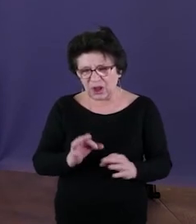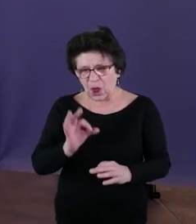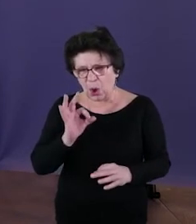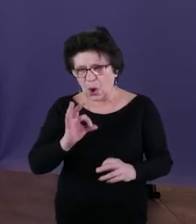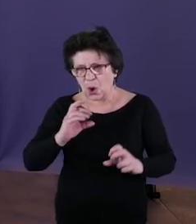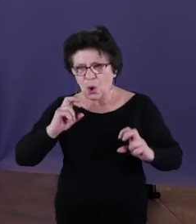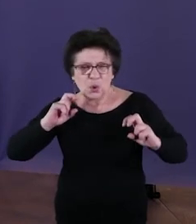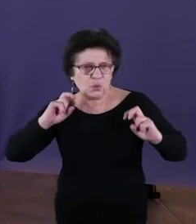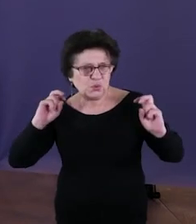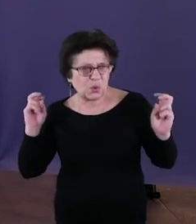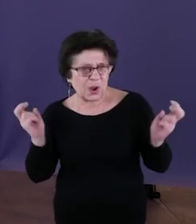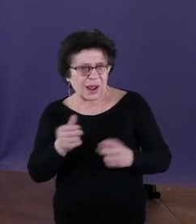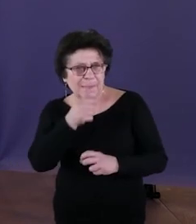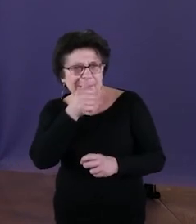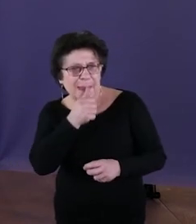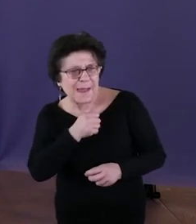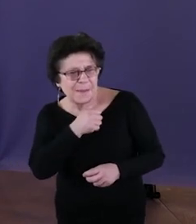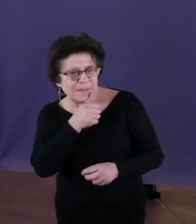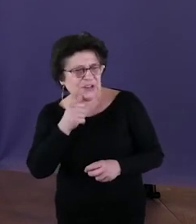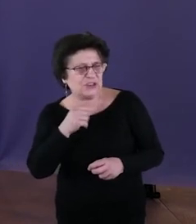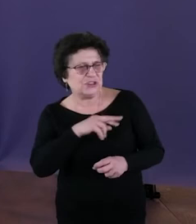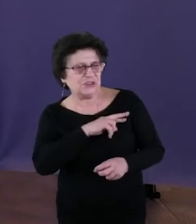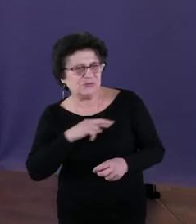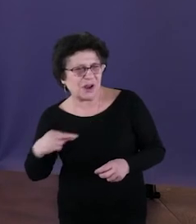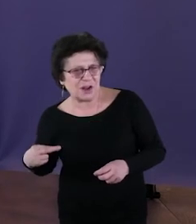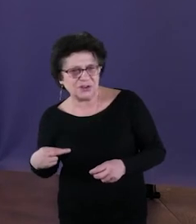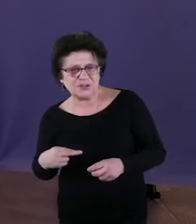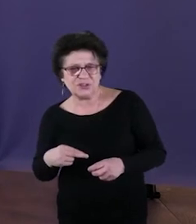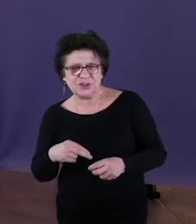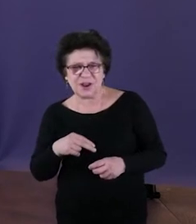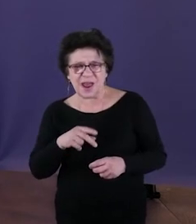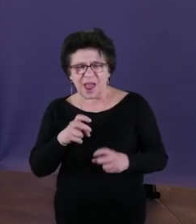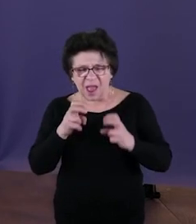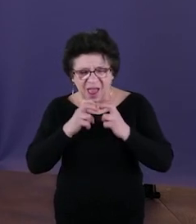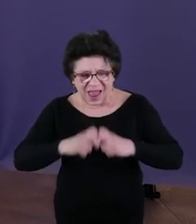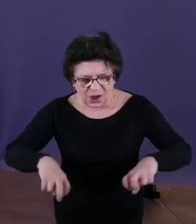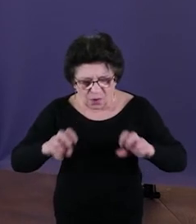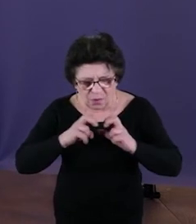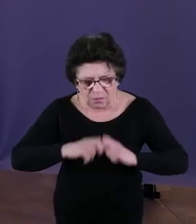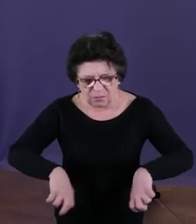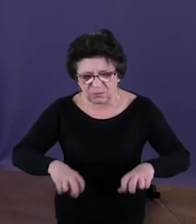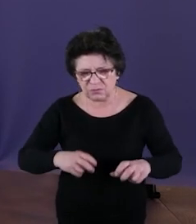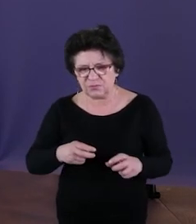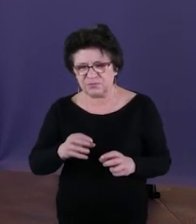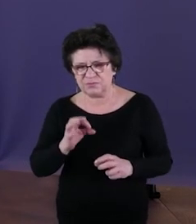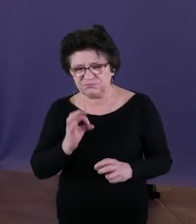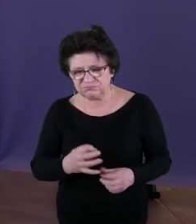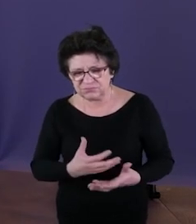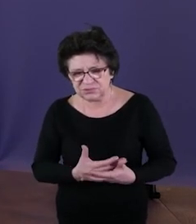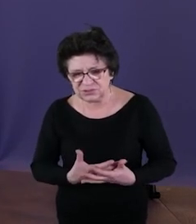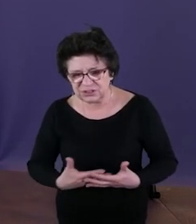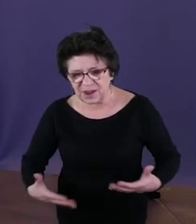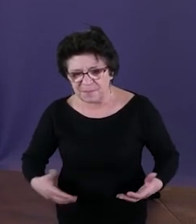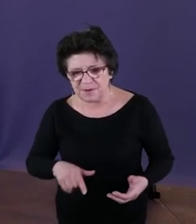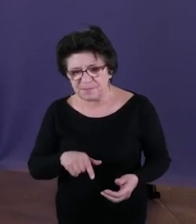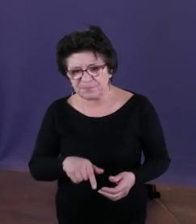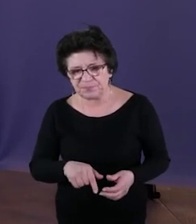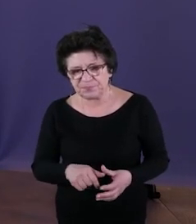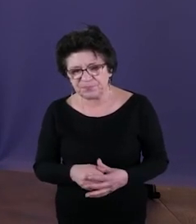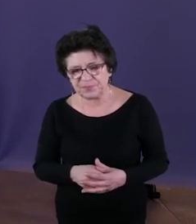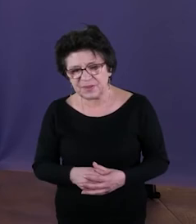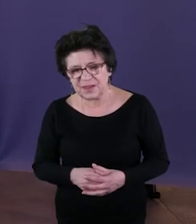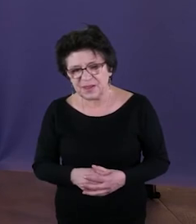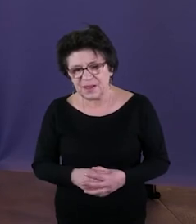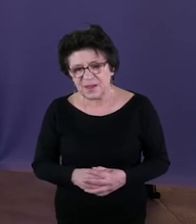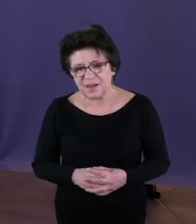różnych tajemniczych rzeczy przez archeologów czy antropologów których głównie archeologa